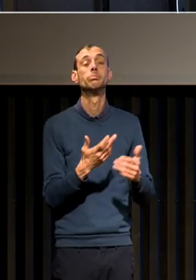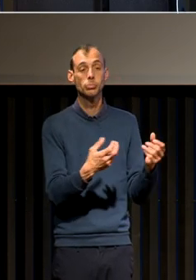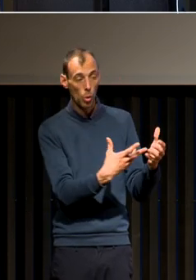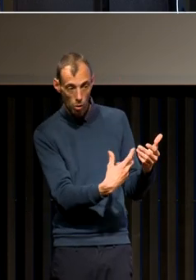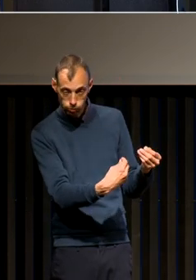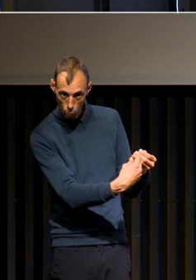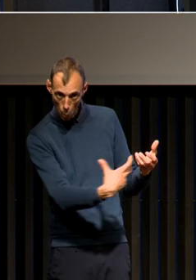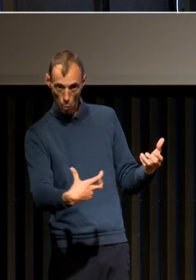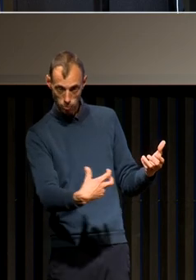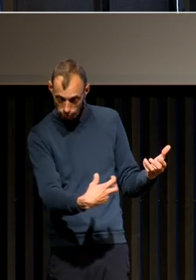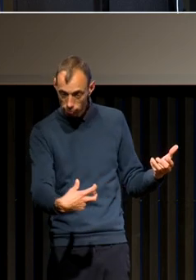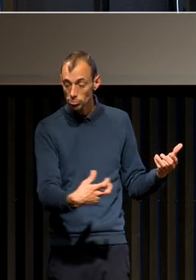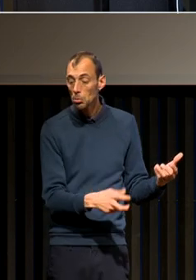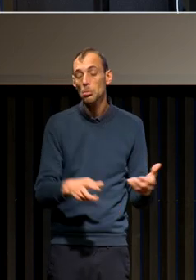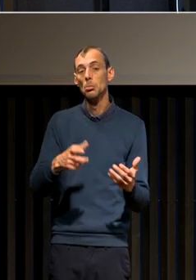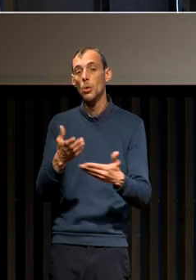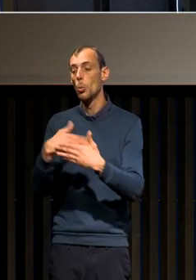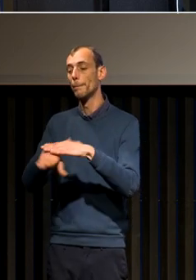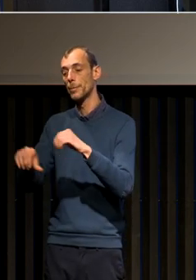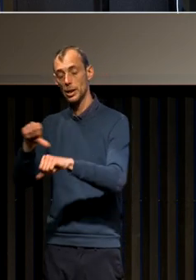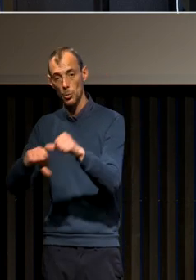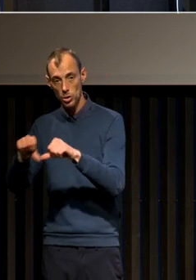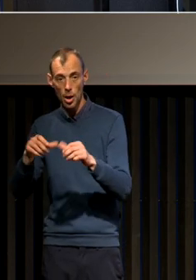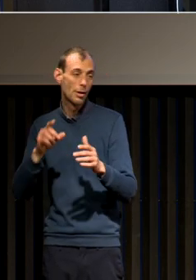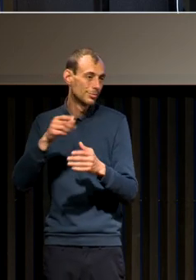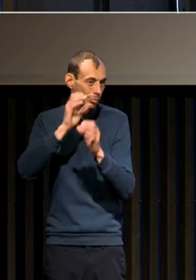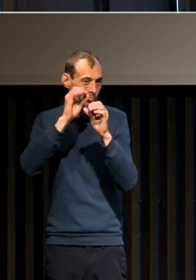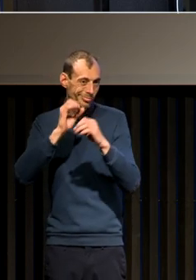les ovocytes qui ne soient que sous loupe.